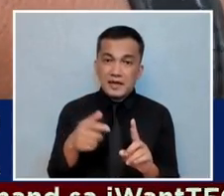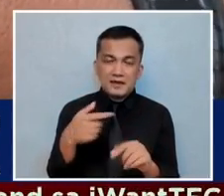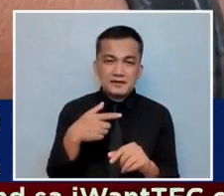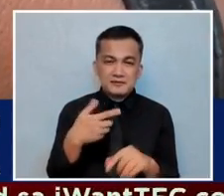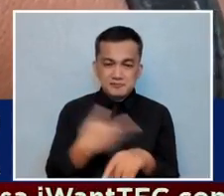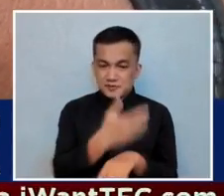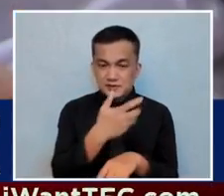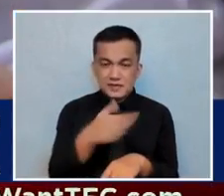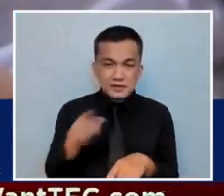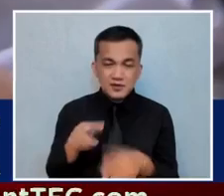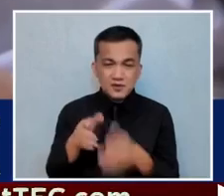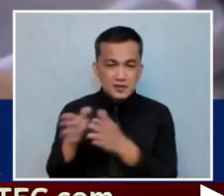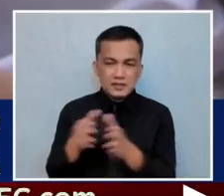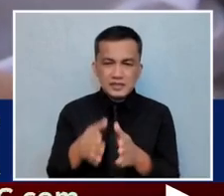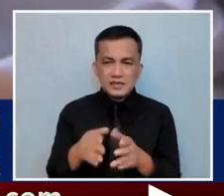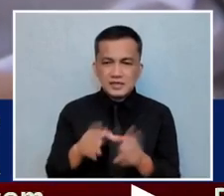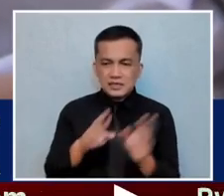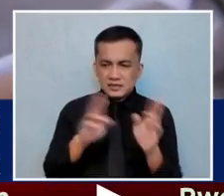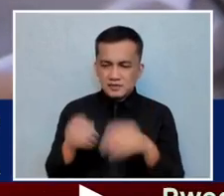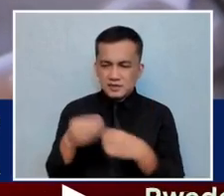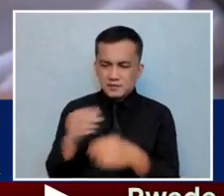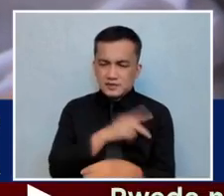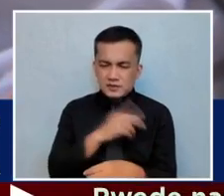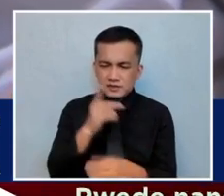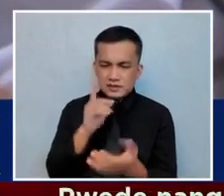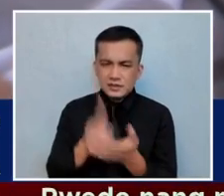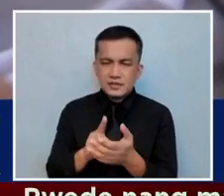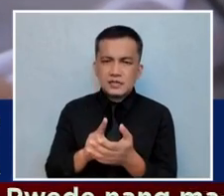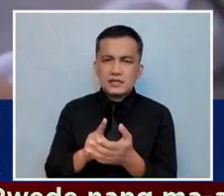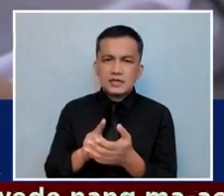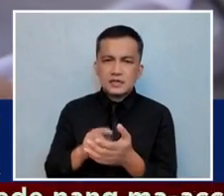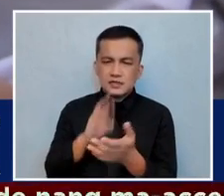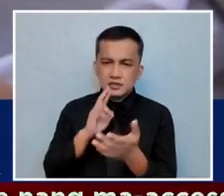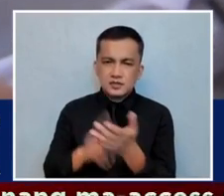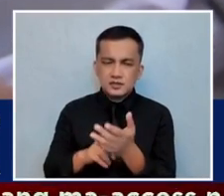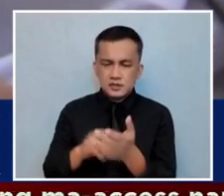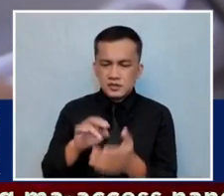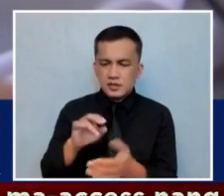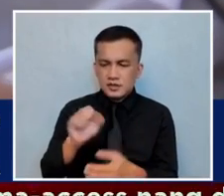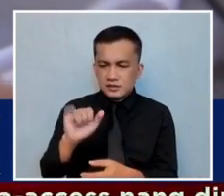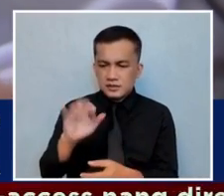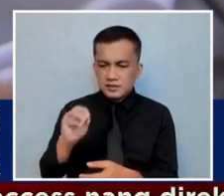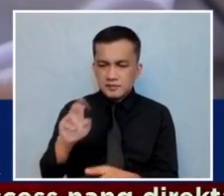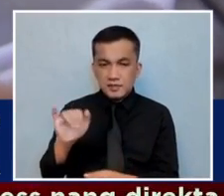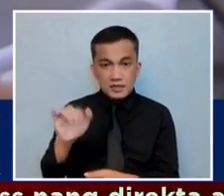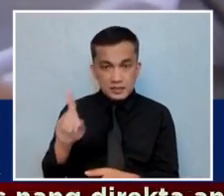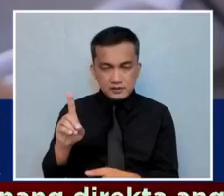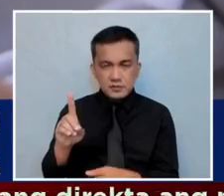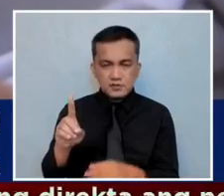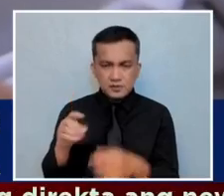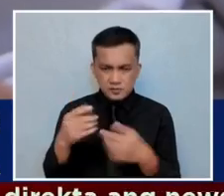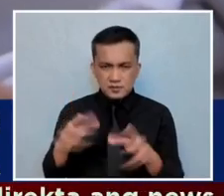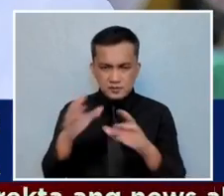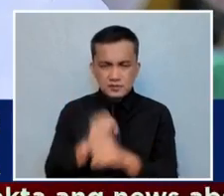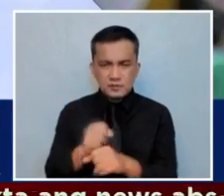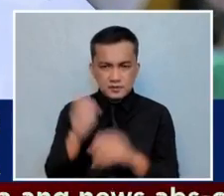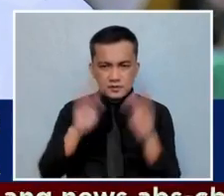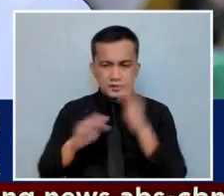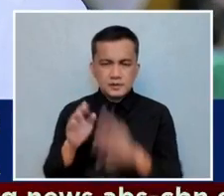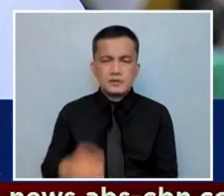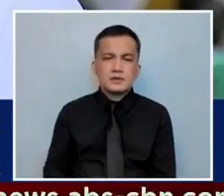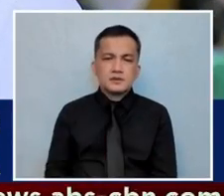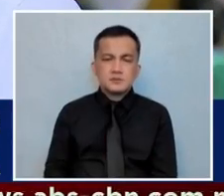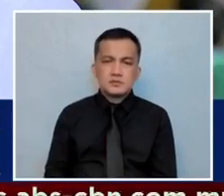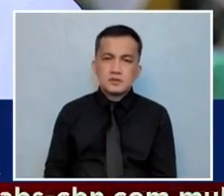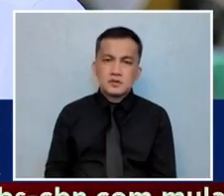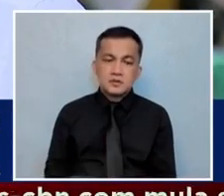ang kanyang personal data at irehistro ang kanyang subscriber identity module o SIM card para matapos na ang problemang ito. Mas maganda